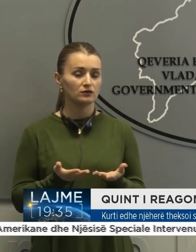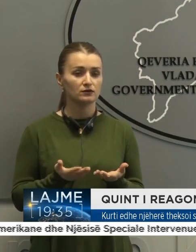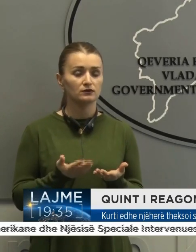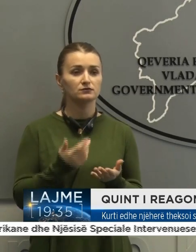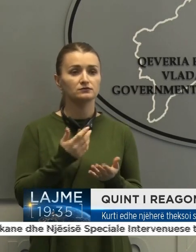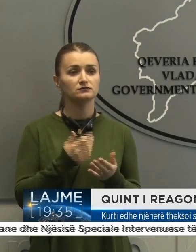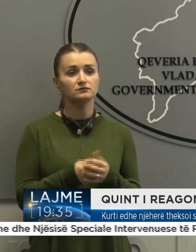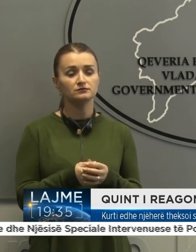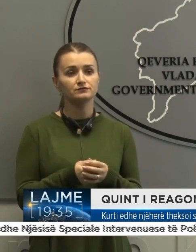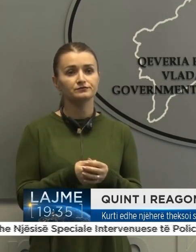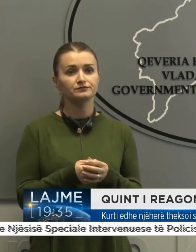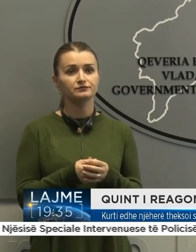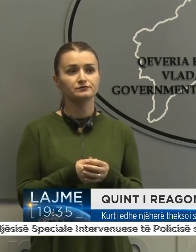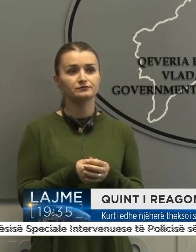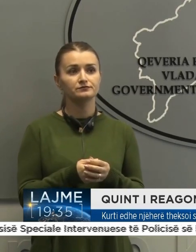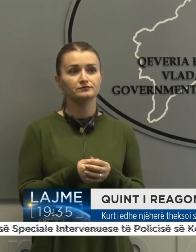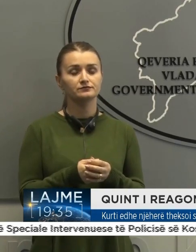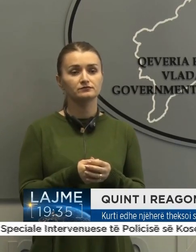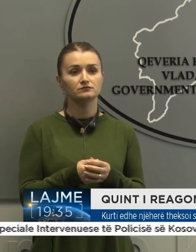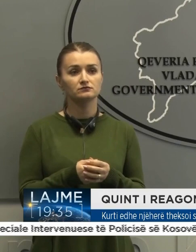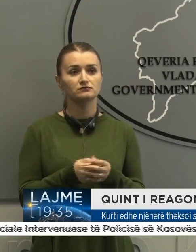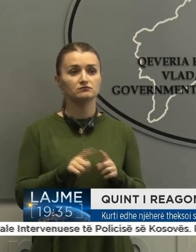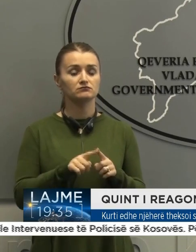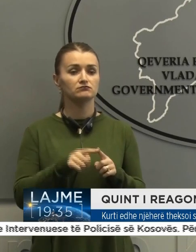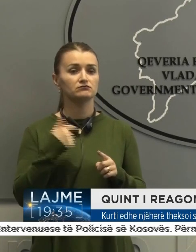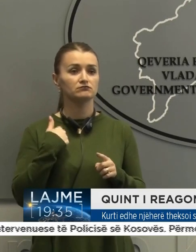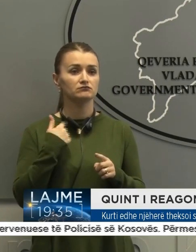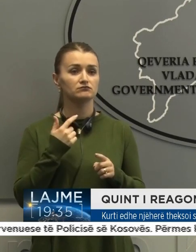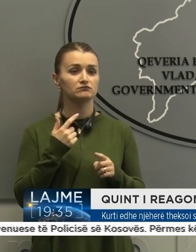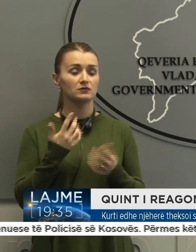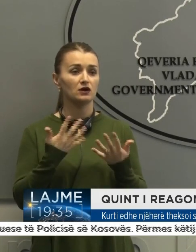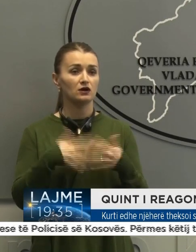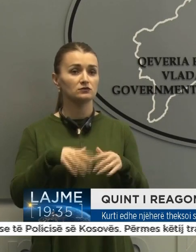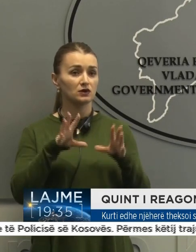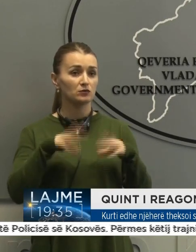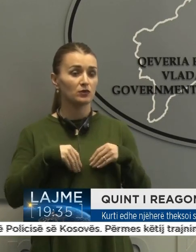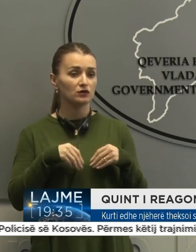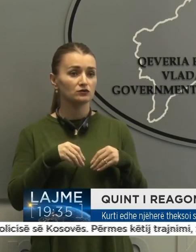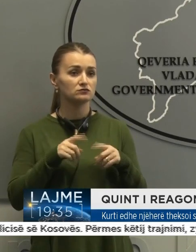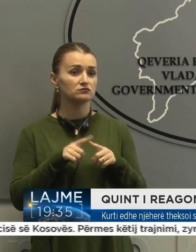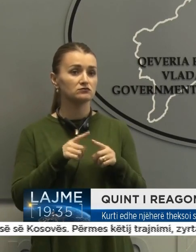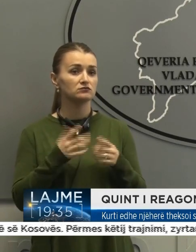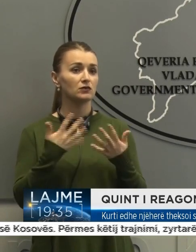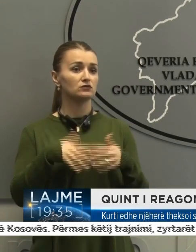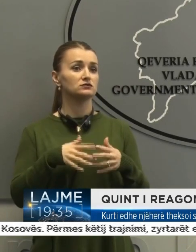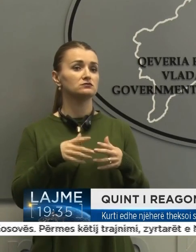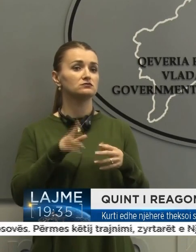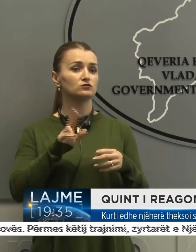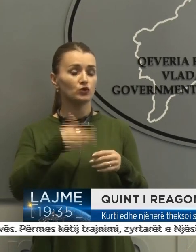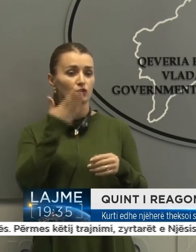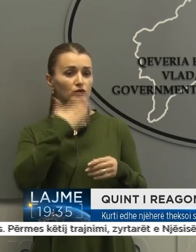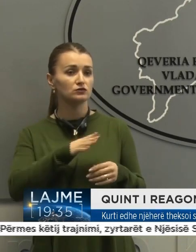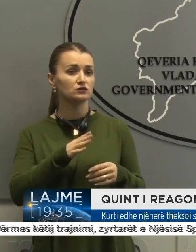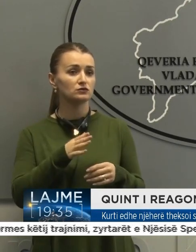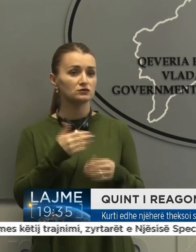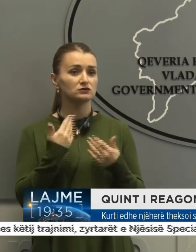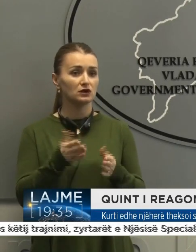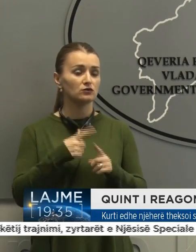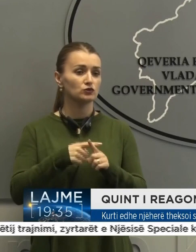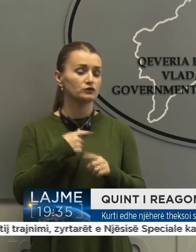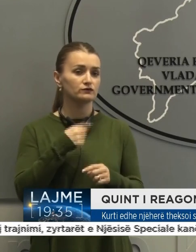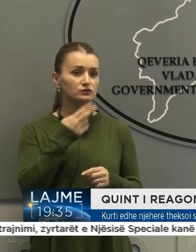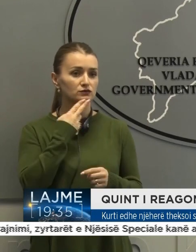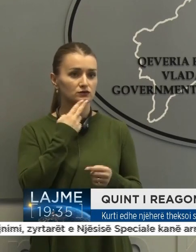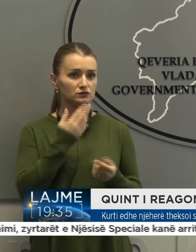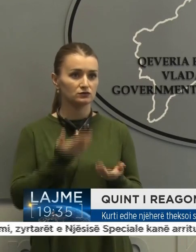faktin që unë nuk kam pranuar që gjithçka të përmbyllet për brenda një